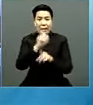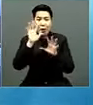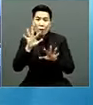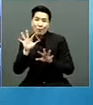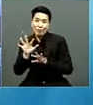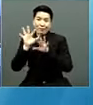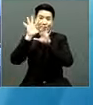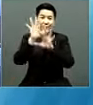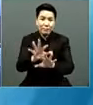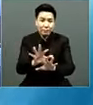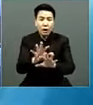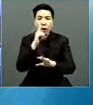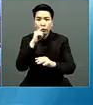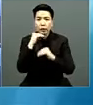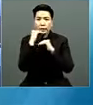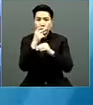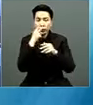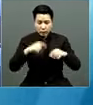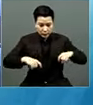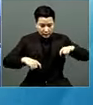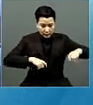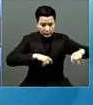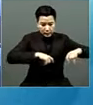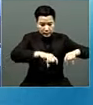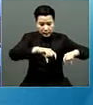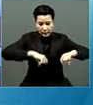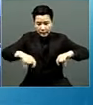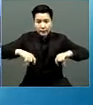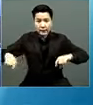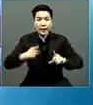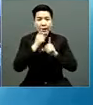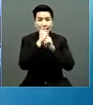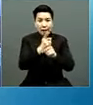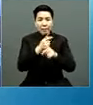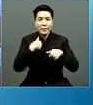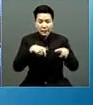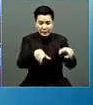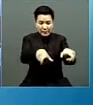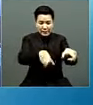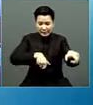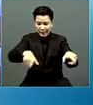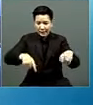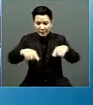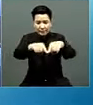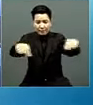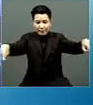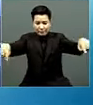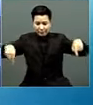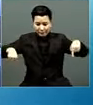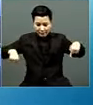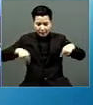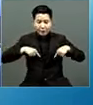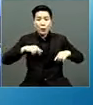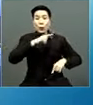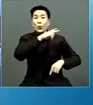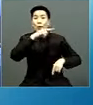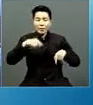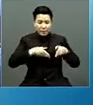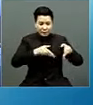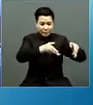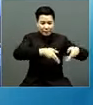ผู้ใช้ตามจำนวนเลนของการว่ายสระว่ายน้ำโดยส่วนใหญ่ก็จะมีขีดขั้นไว้นะครับเพื่อสร้างความห่างไม่งั้น